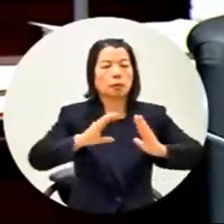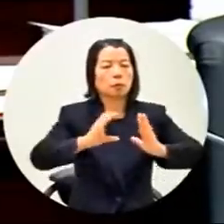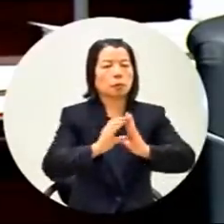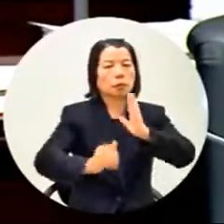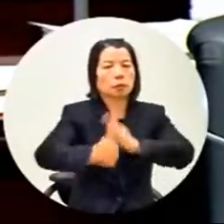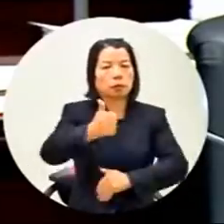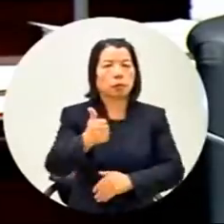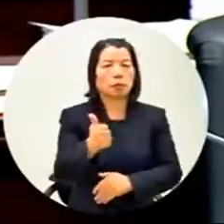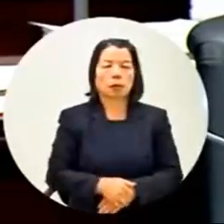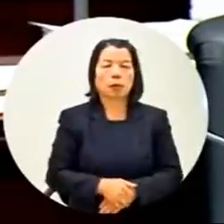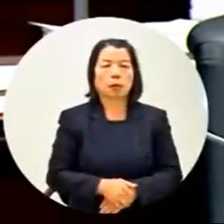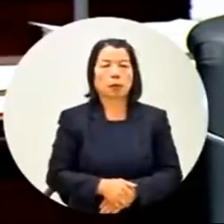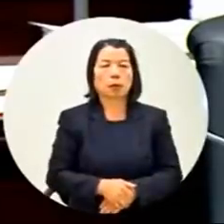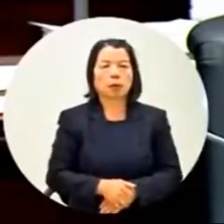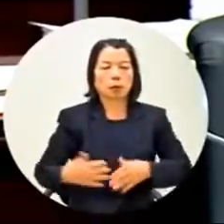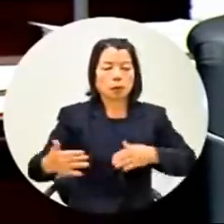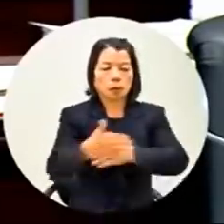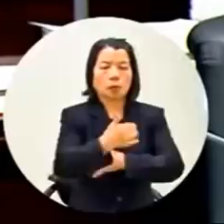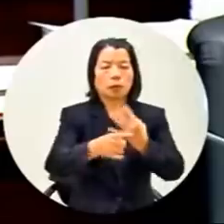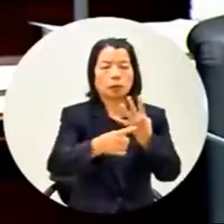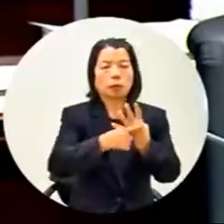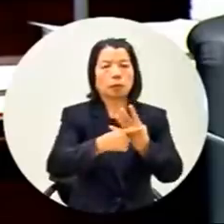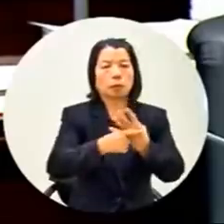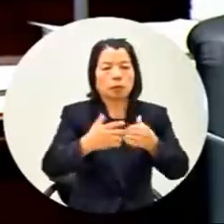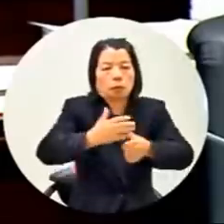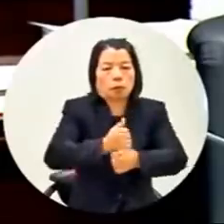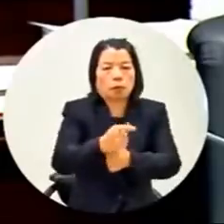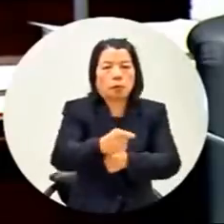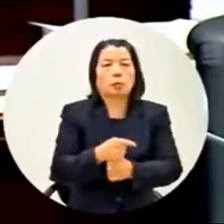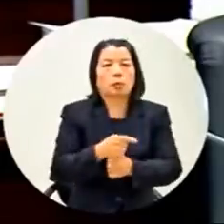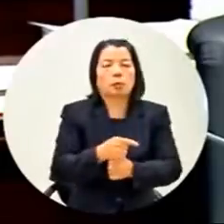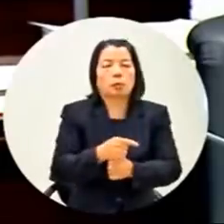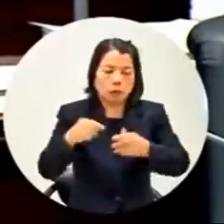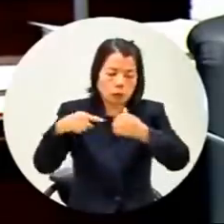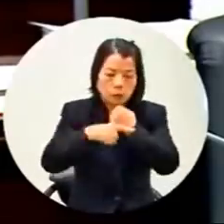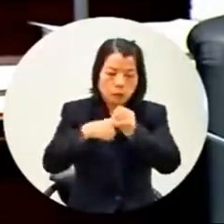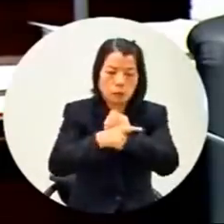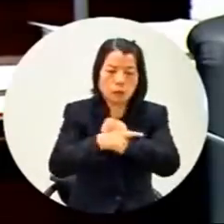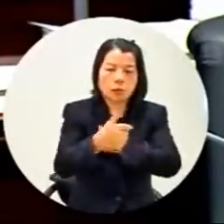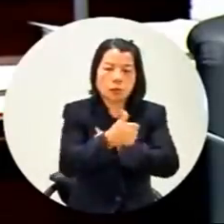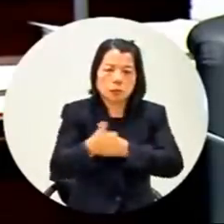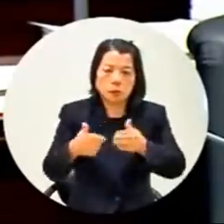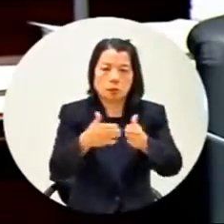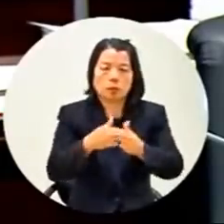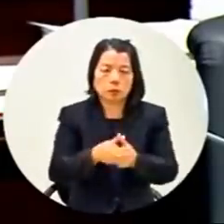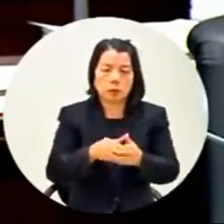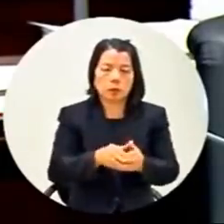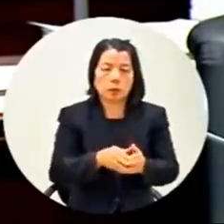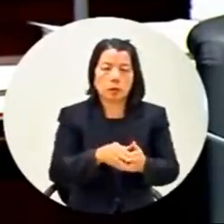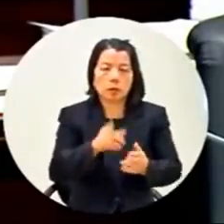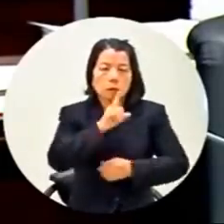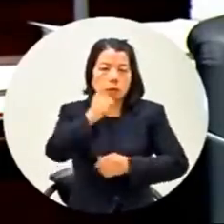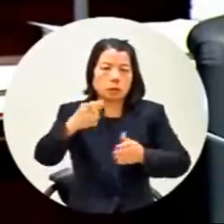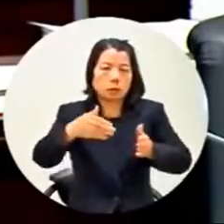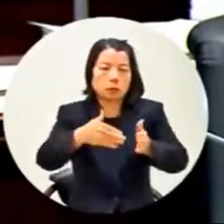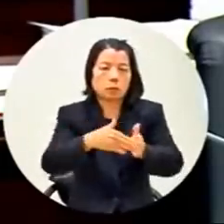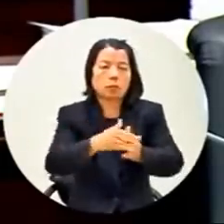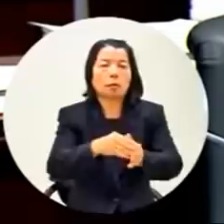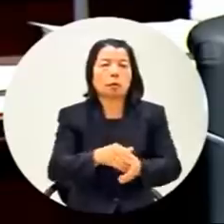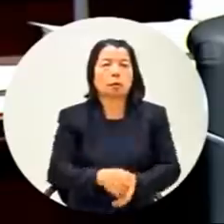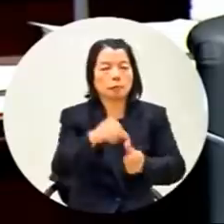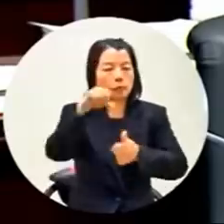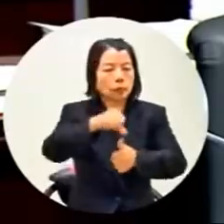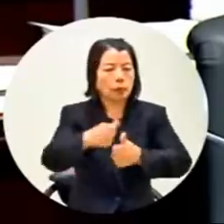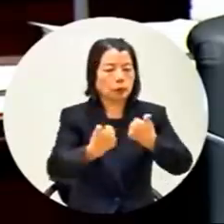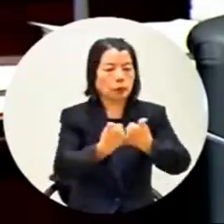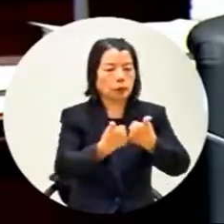渔业署的研究员提出了弹劾之外，也把这个案子送往工程会，而工程